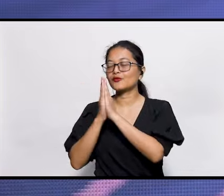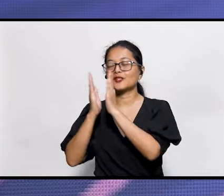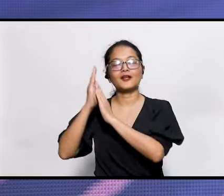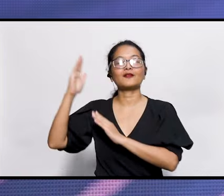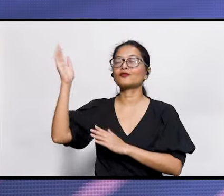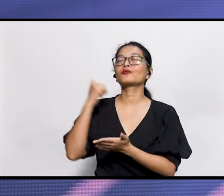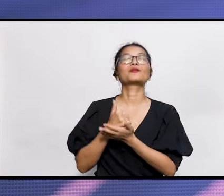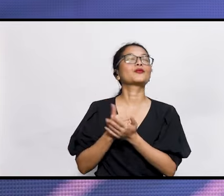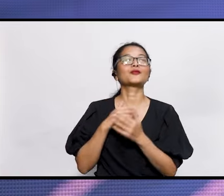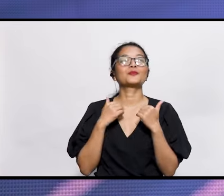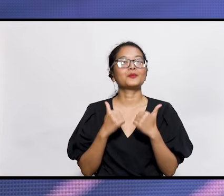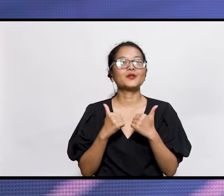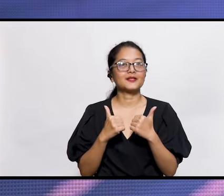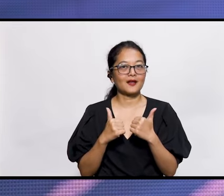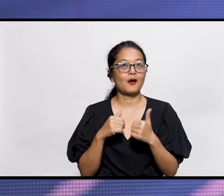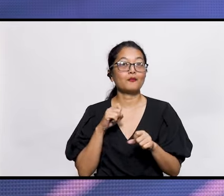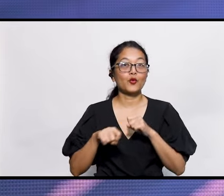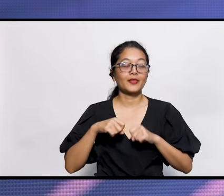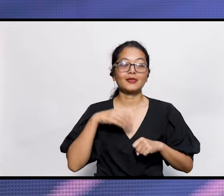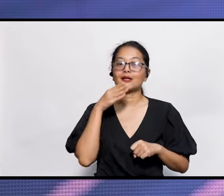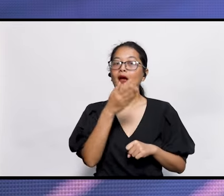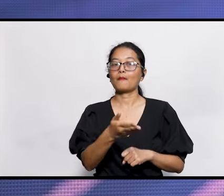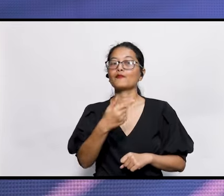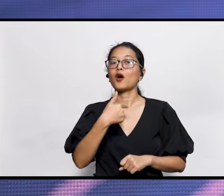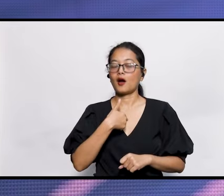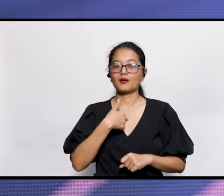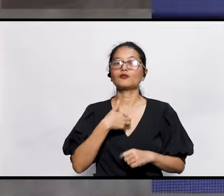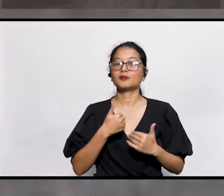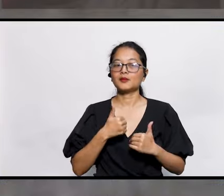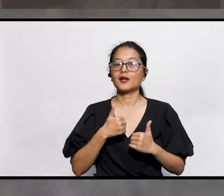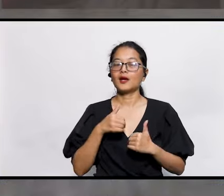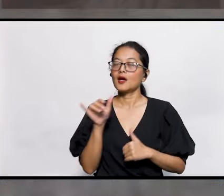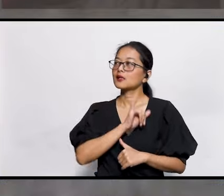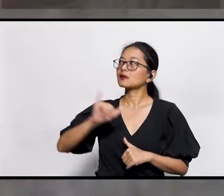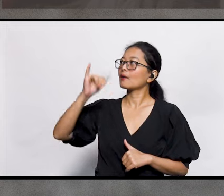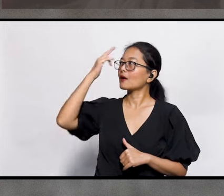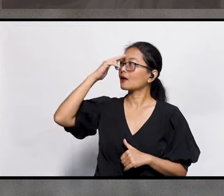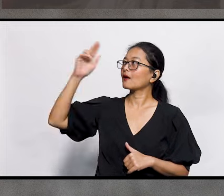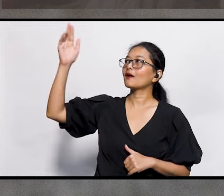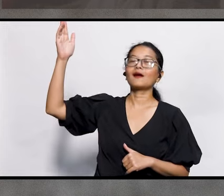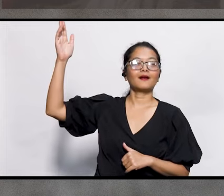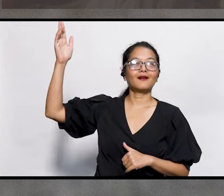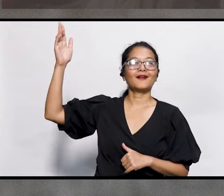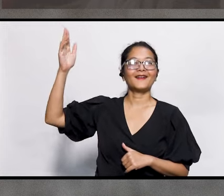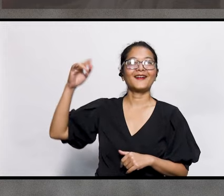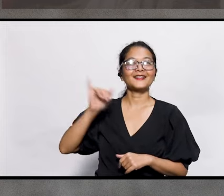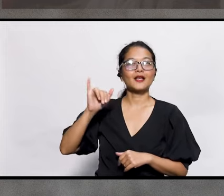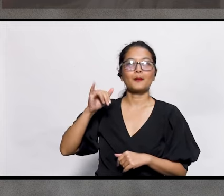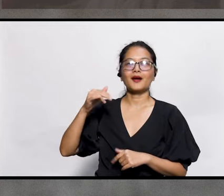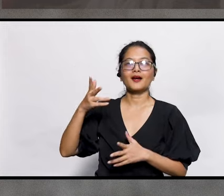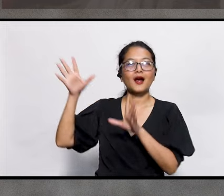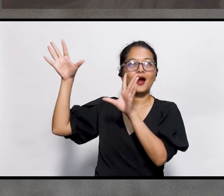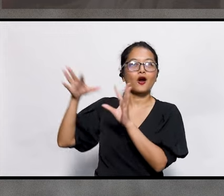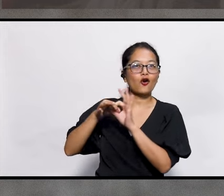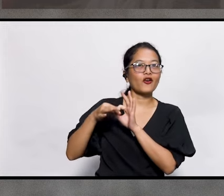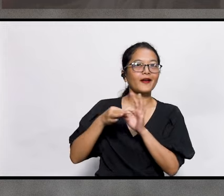membuat anda dan saya bisa menjadi Dengan siapa Anda Puji So it is powerful Josua Pasal